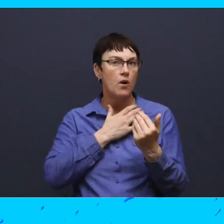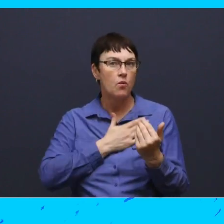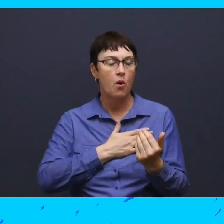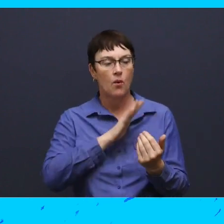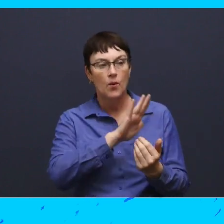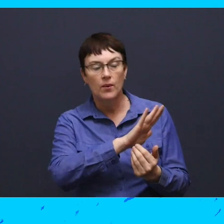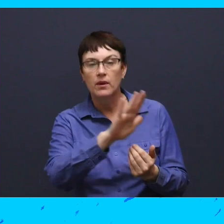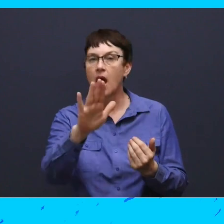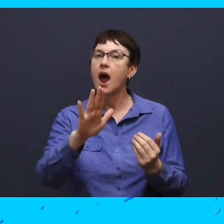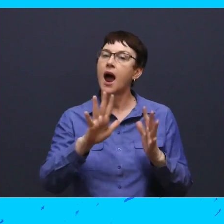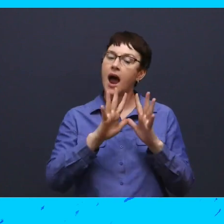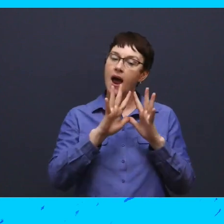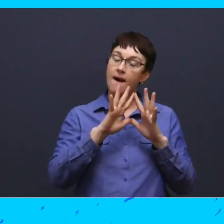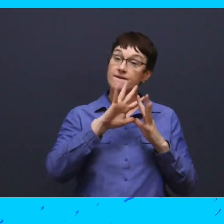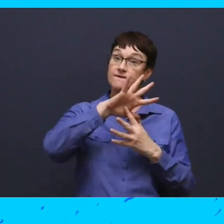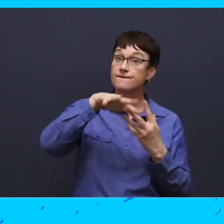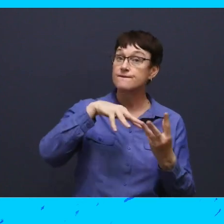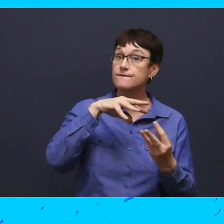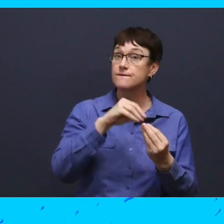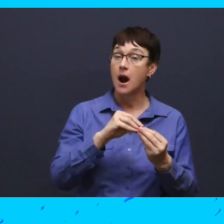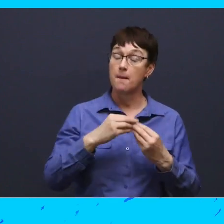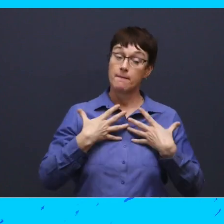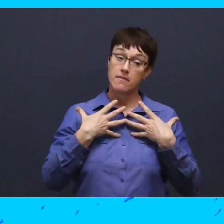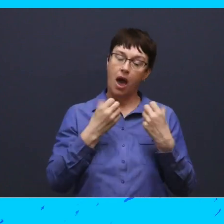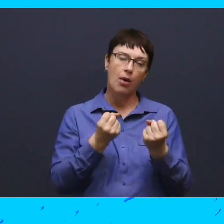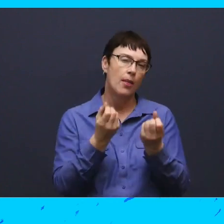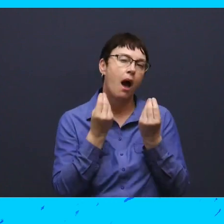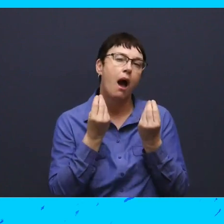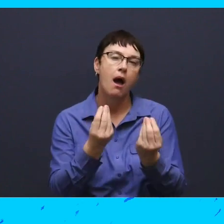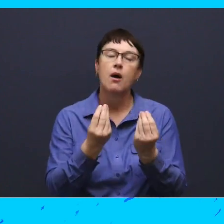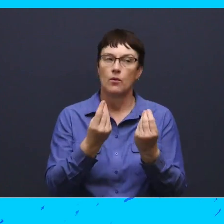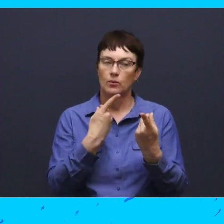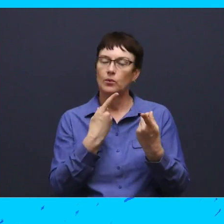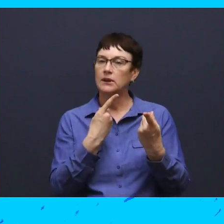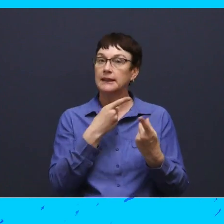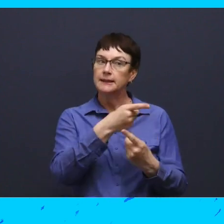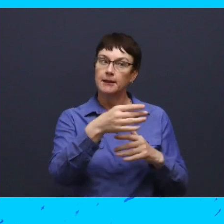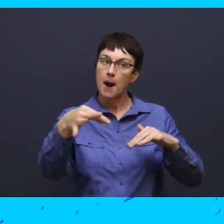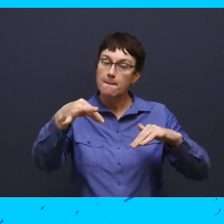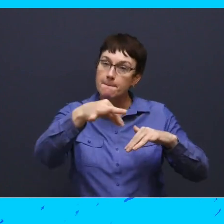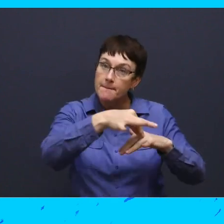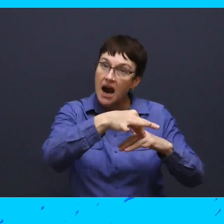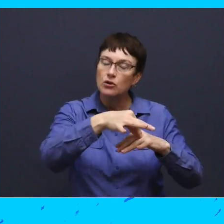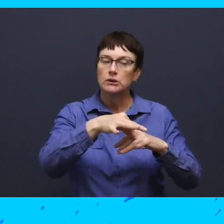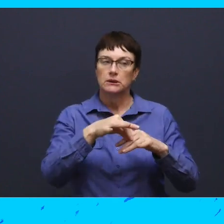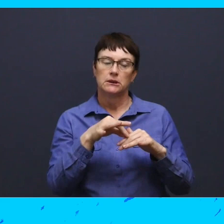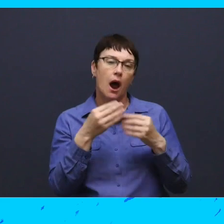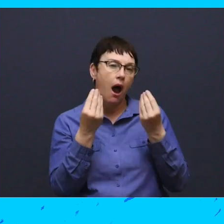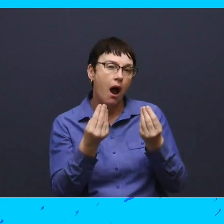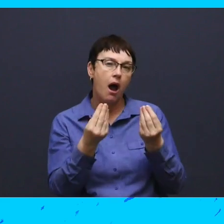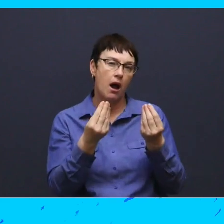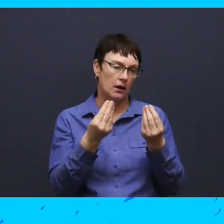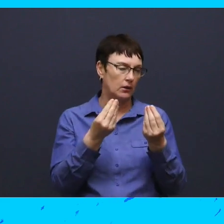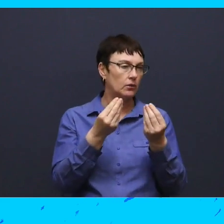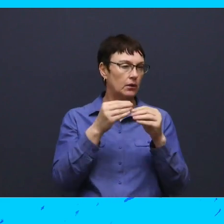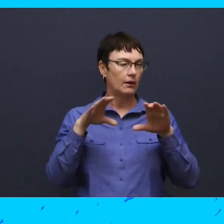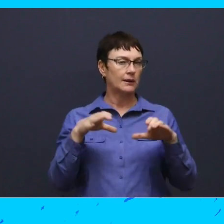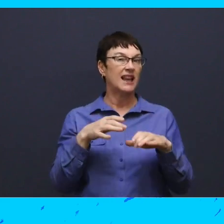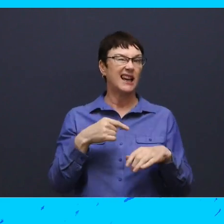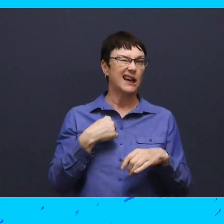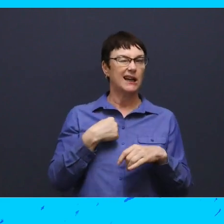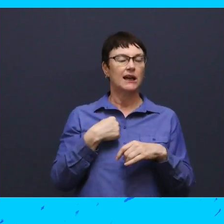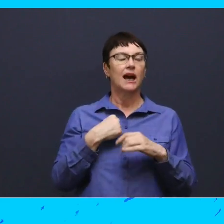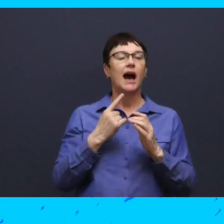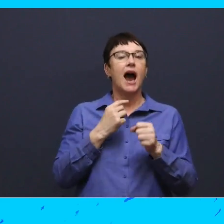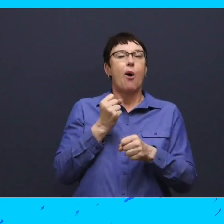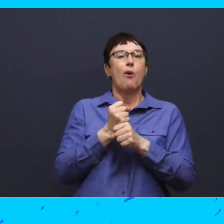en famille quand on se marie. Donc, c'est essayer de trouver des moyens pour travailler avec les leaders